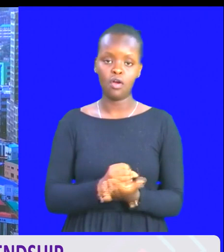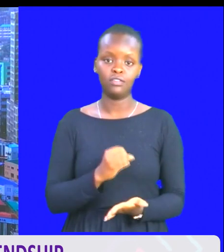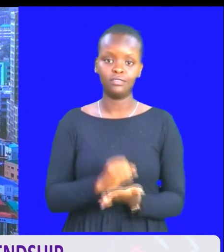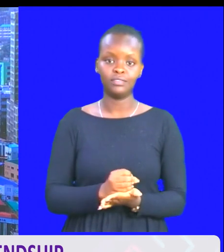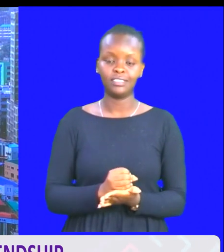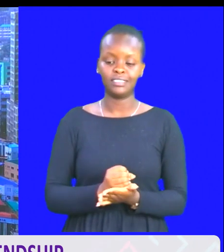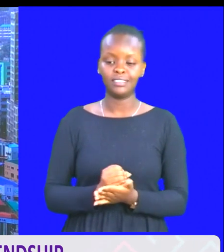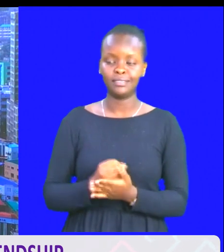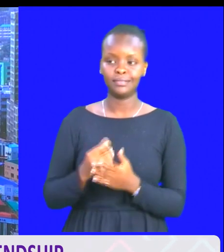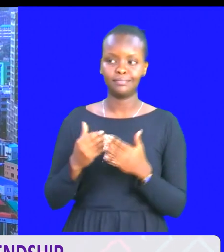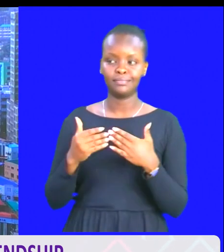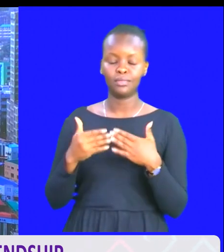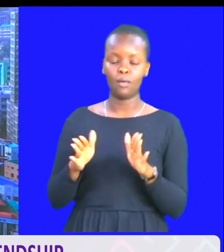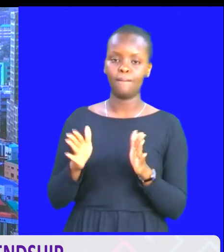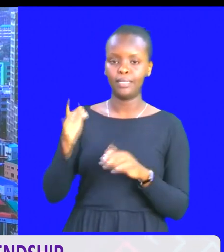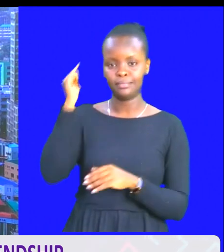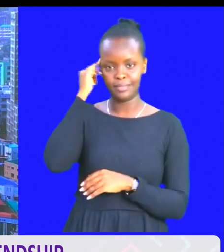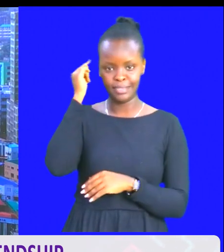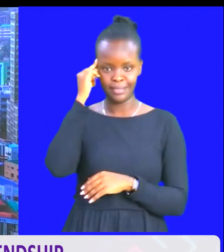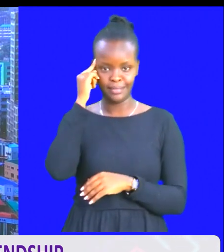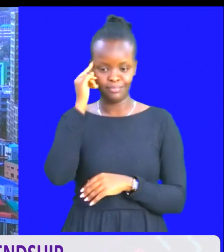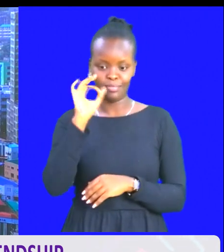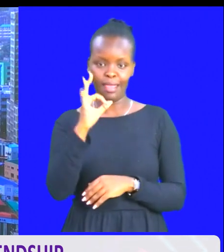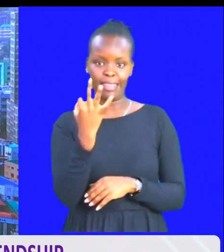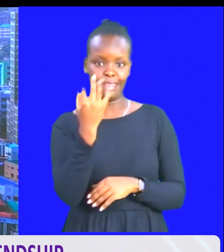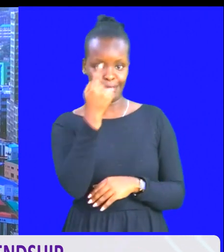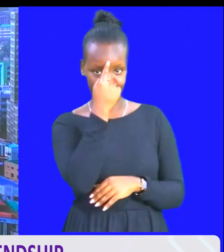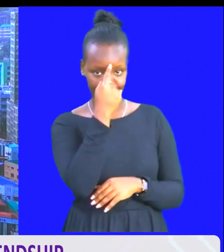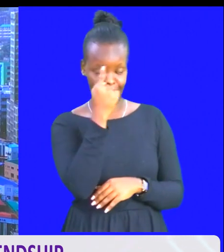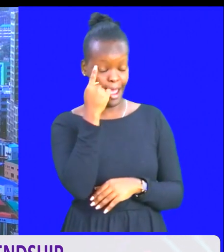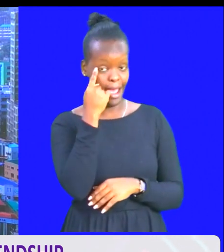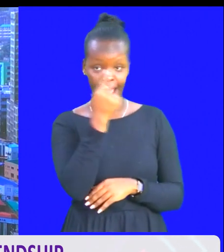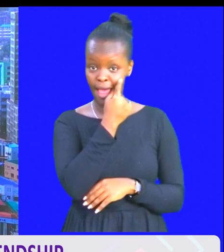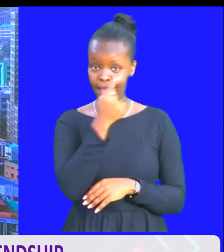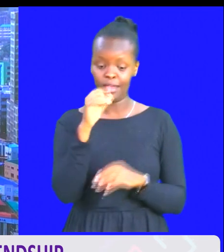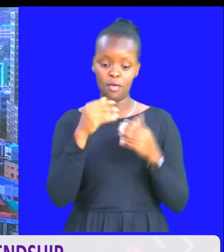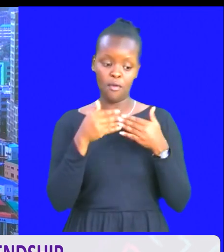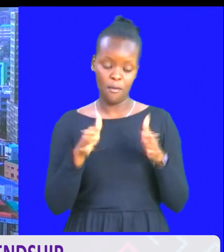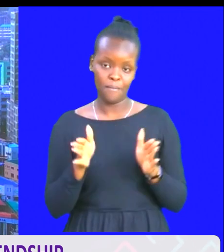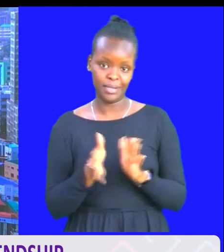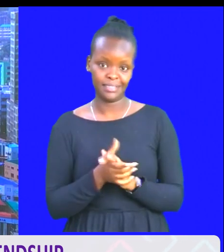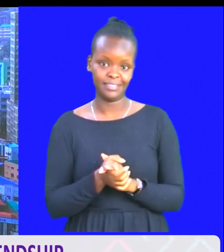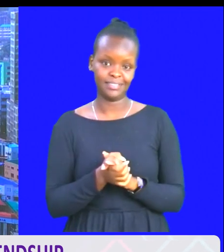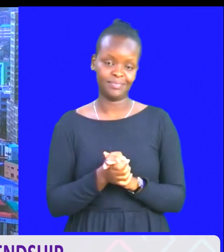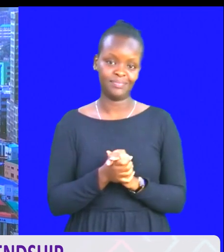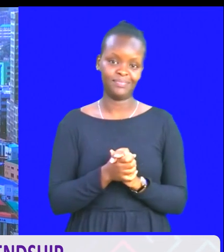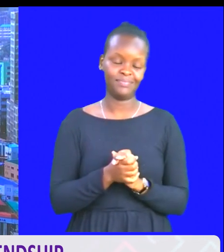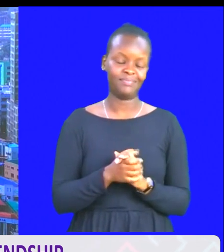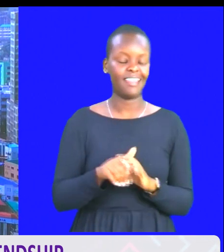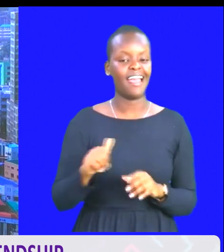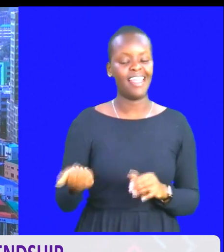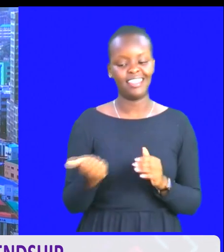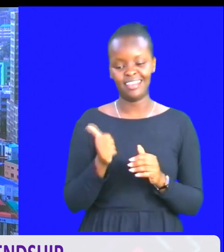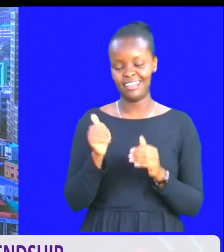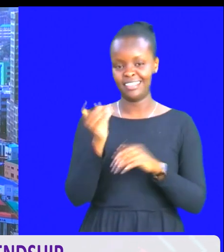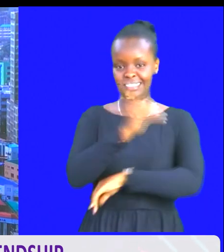eye. Open your third eye. Open ya nini? Your third eye. Hey, you should have somebody deep. Sorry for all that. But